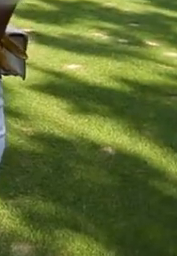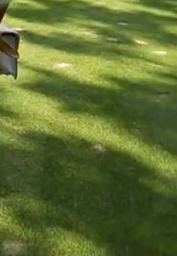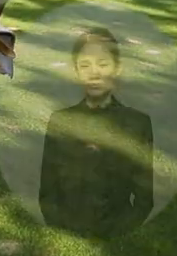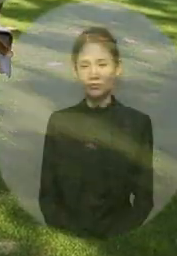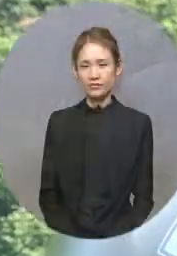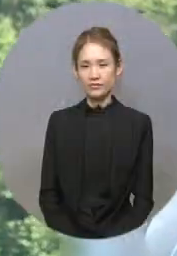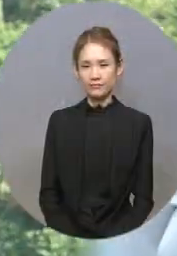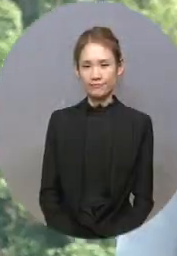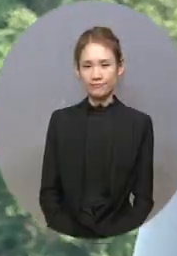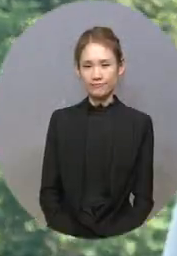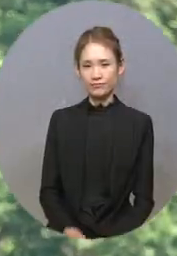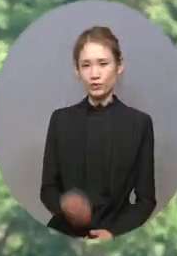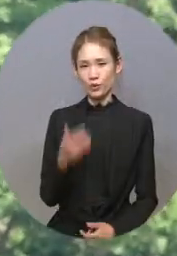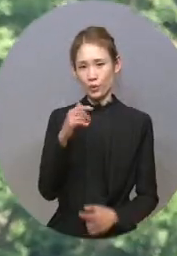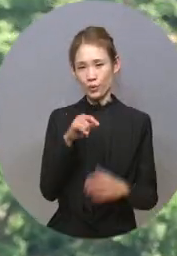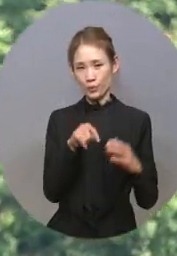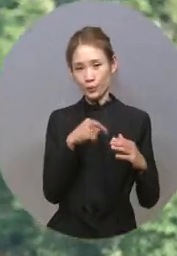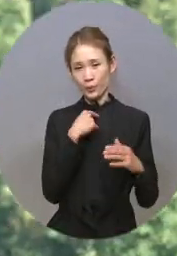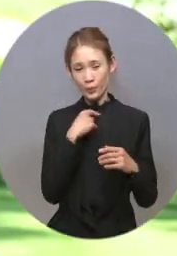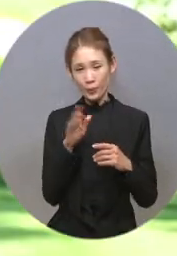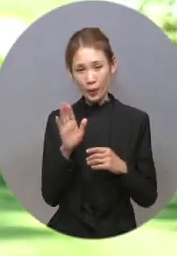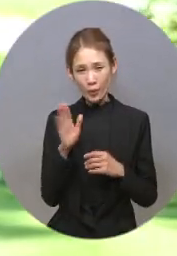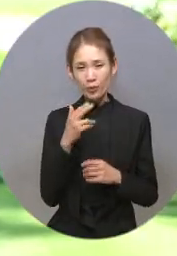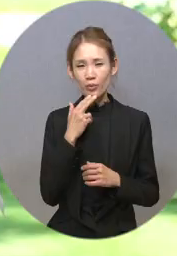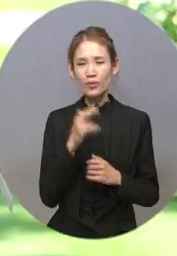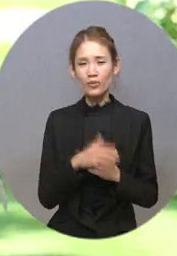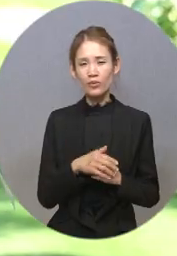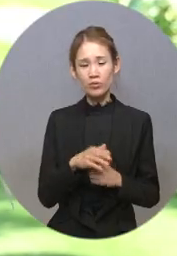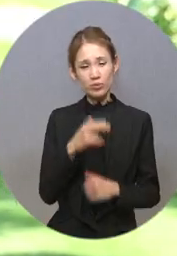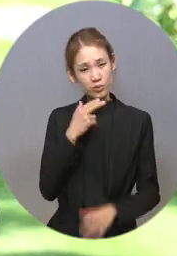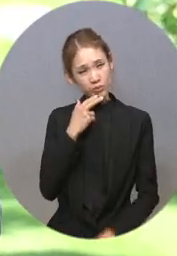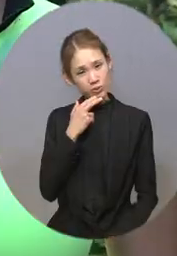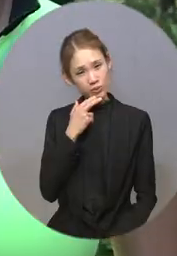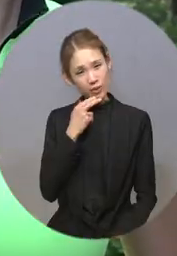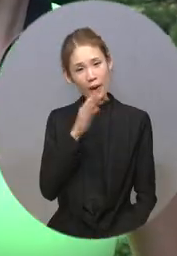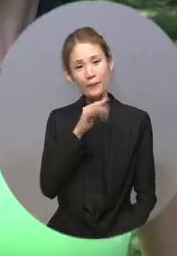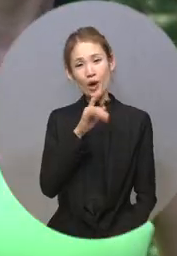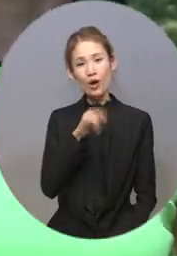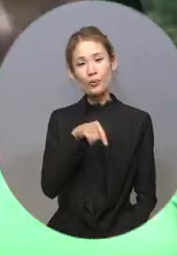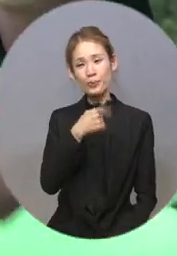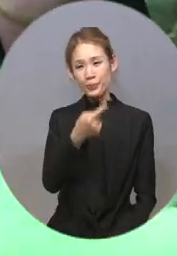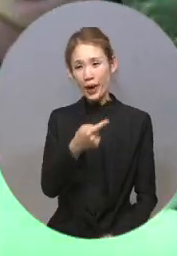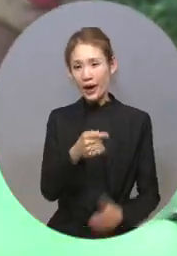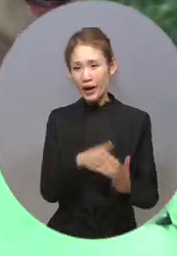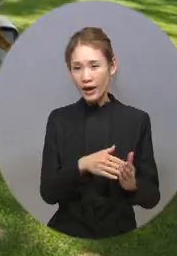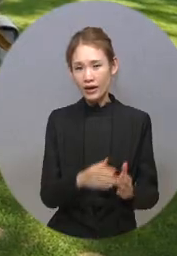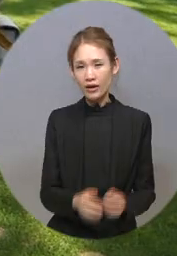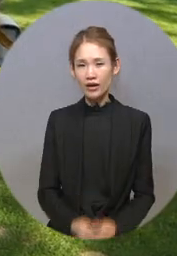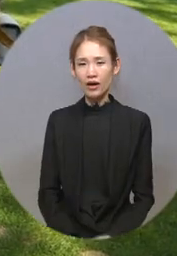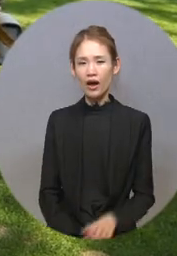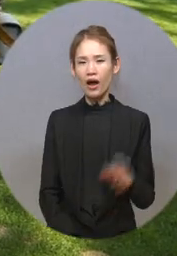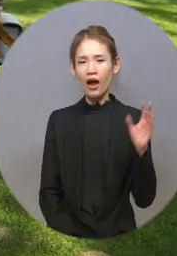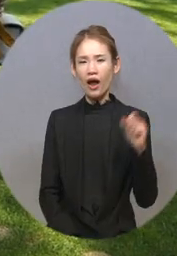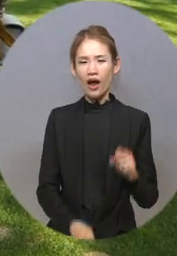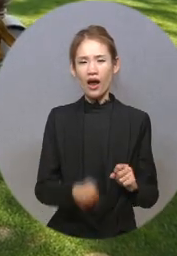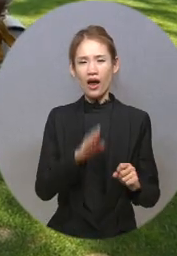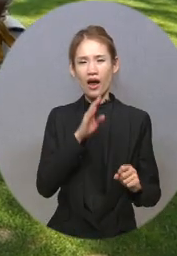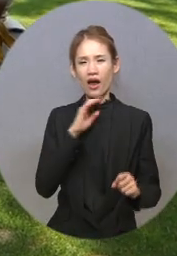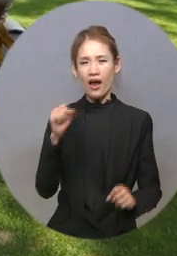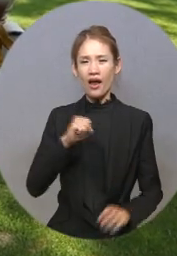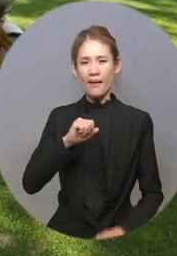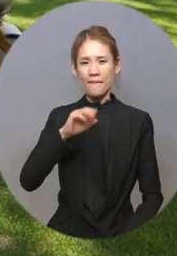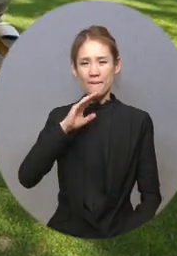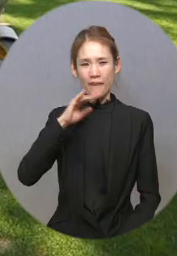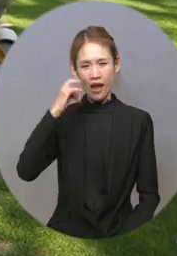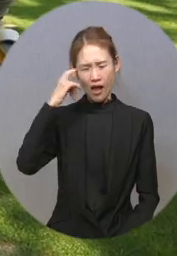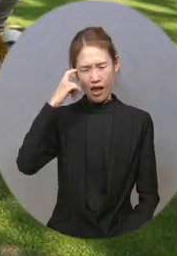전월에 뭐 하셨어요? 전월에 보증한 거 없지. 아 없어? 아, 벙커 들어갔잖아. 또 벙커 들어갔잖아. 벙커에서 투혼 시킨 거잖아. 아 어머. 어머 알치기 안